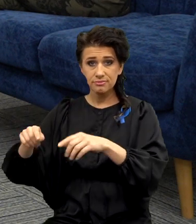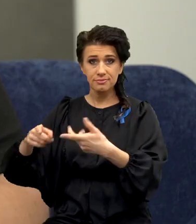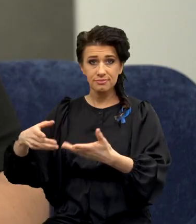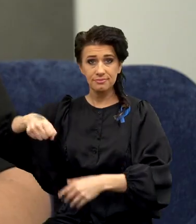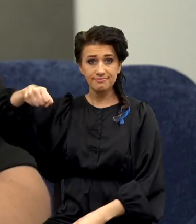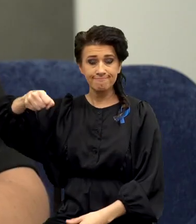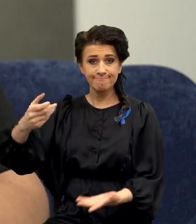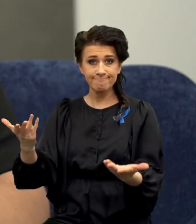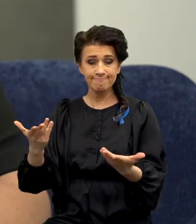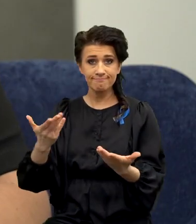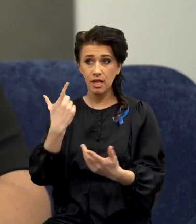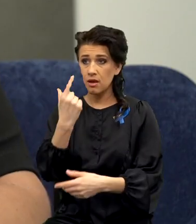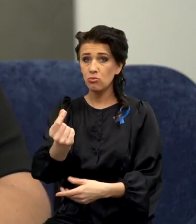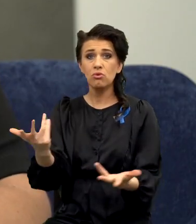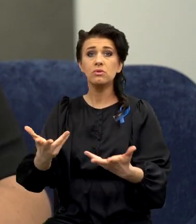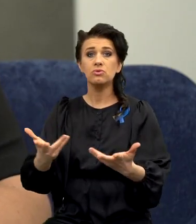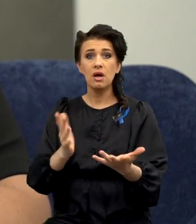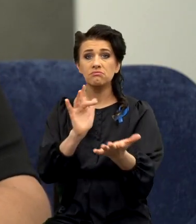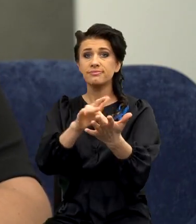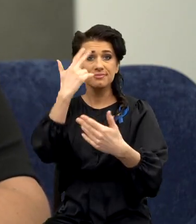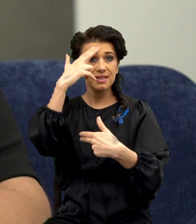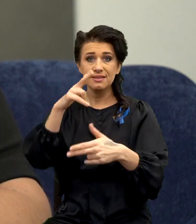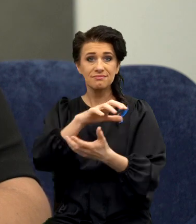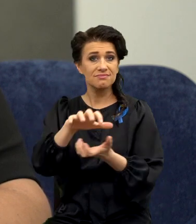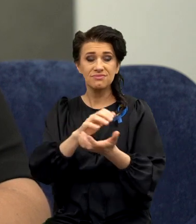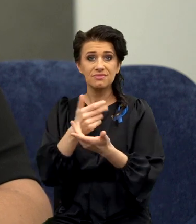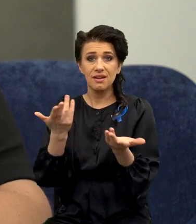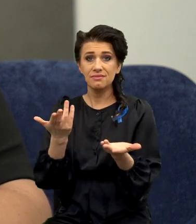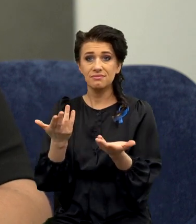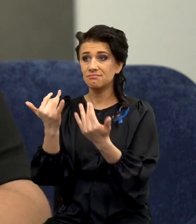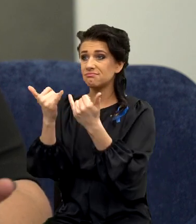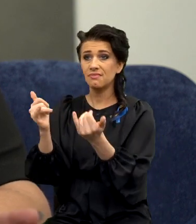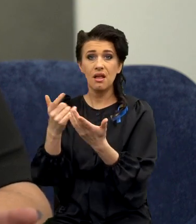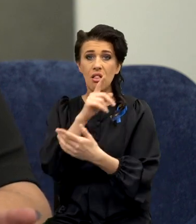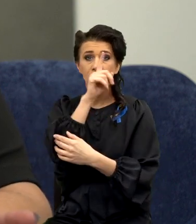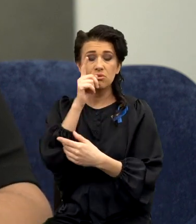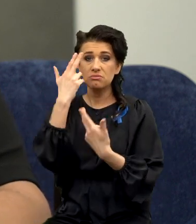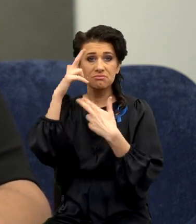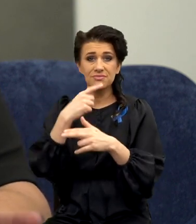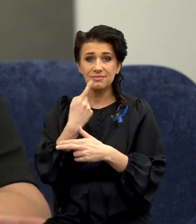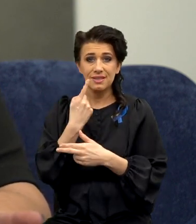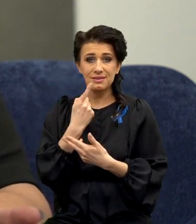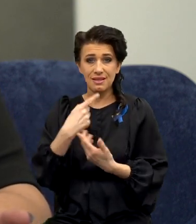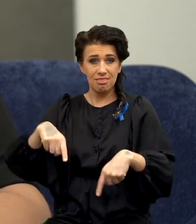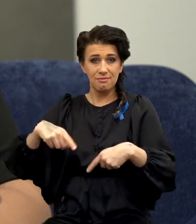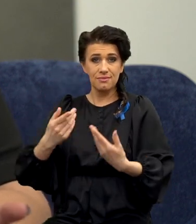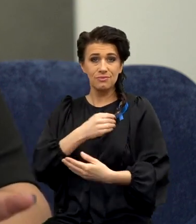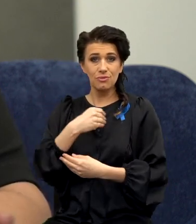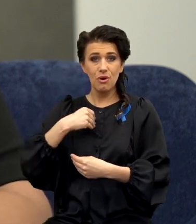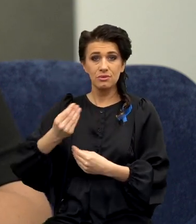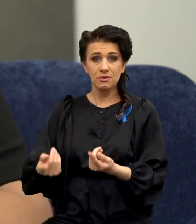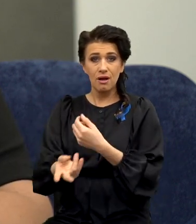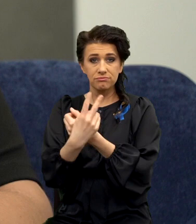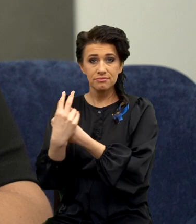wziąć. Idę też w nieznane. Niektórzy nigdy wcześniej nie byli w Polsce, nie znają języka, mają trudności